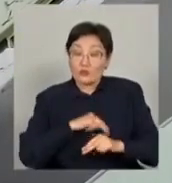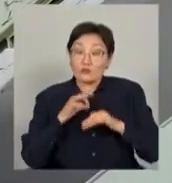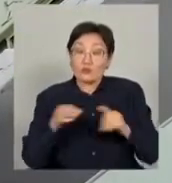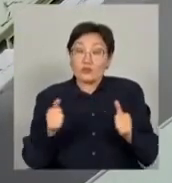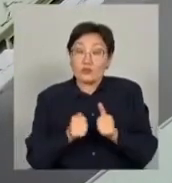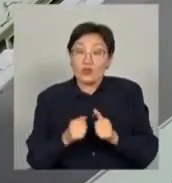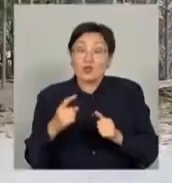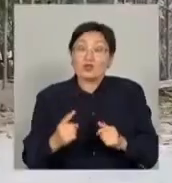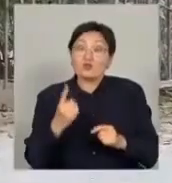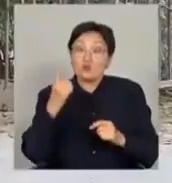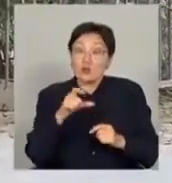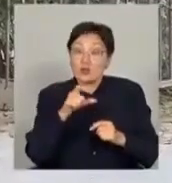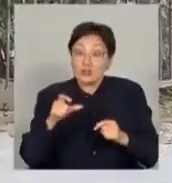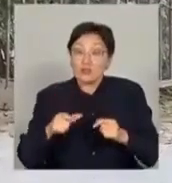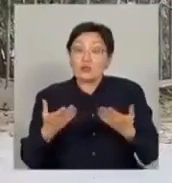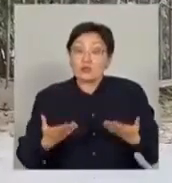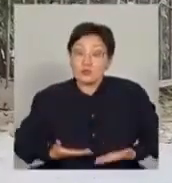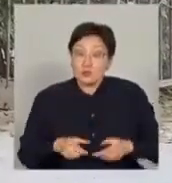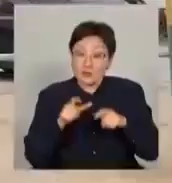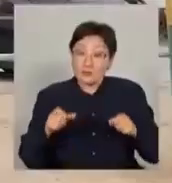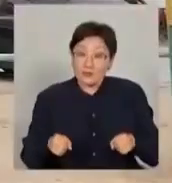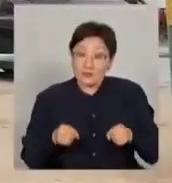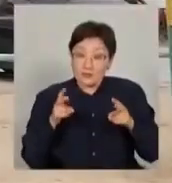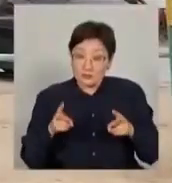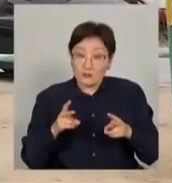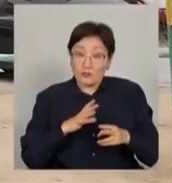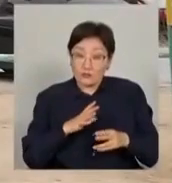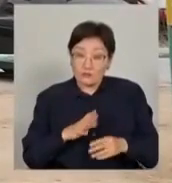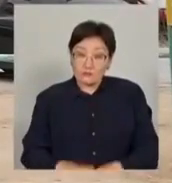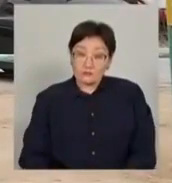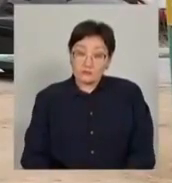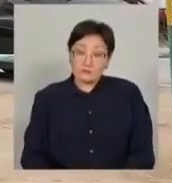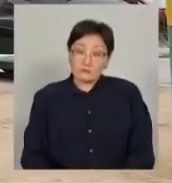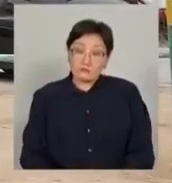қабатта тұратындарға зиян тигізген. Жазира Қуанышбекқызы, Мұқағали Нұрдәулет, Алматы телеарнасы, Ақтау.